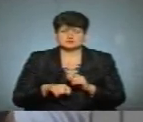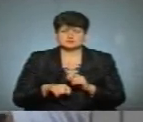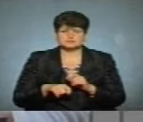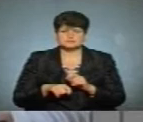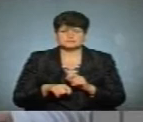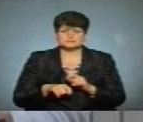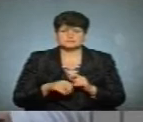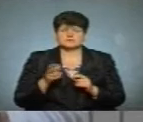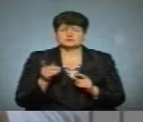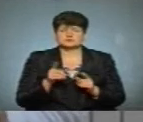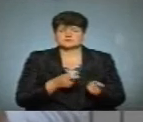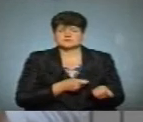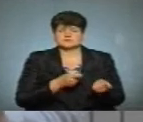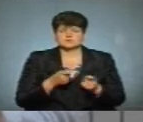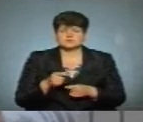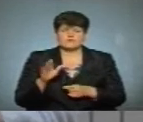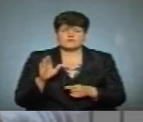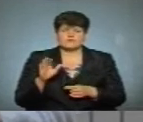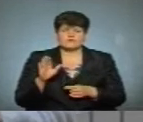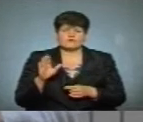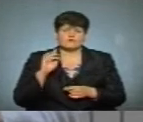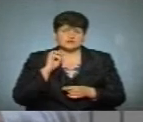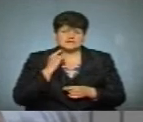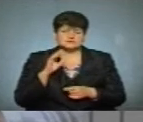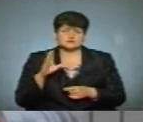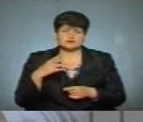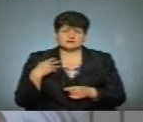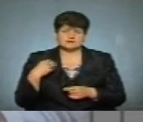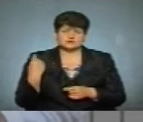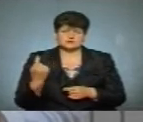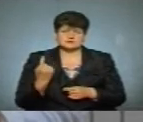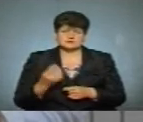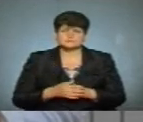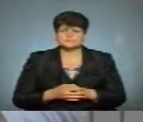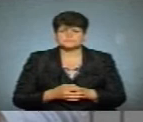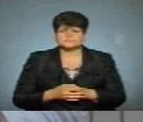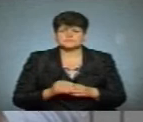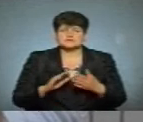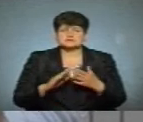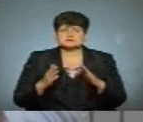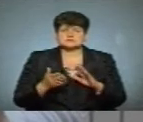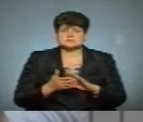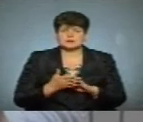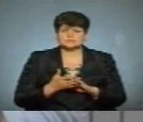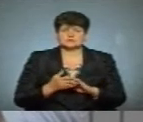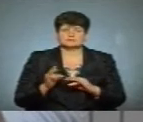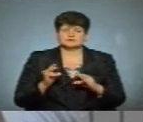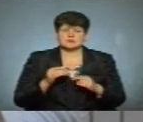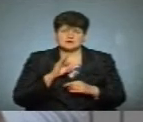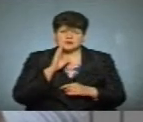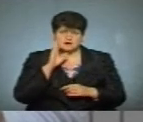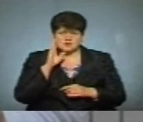матеріалу, який був доставлений з Волинської та Львівської областей. Станом на